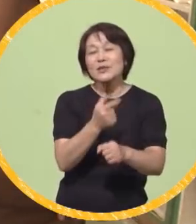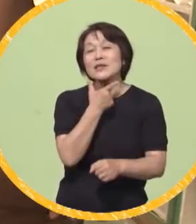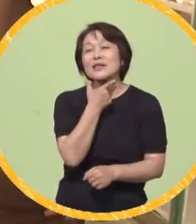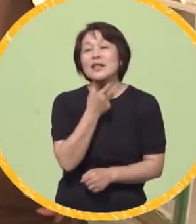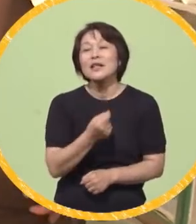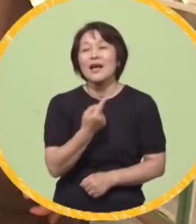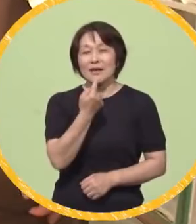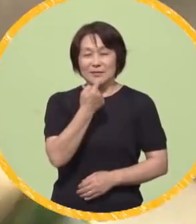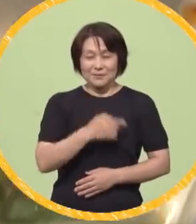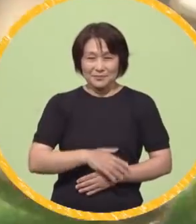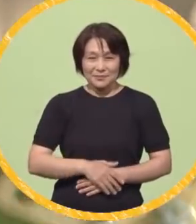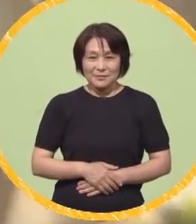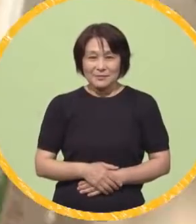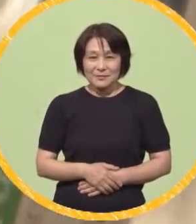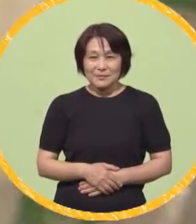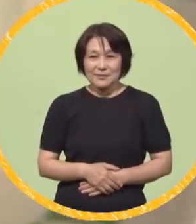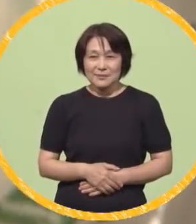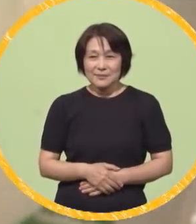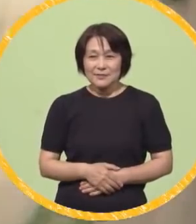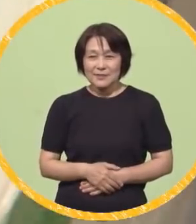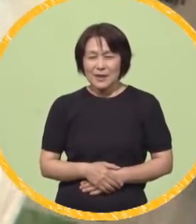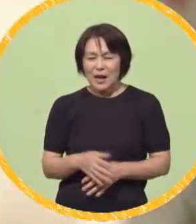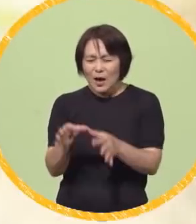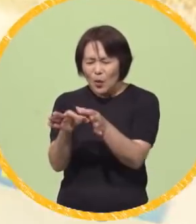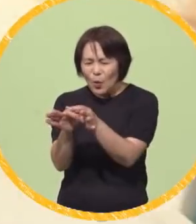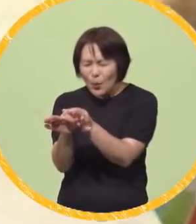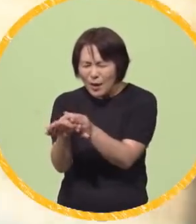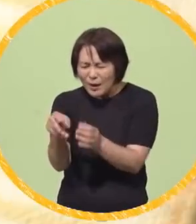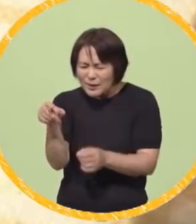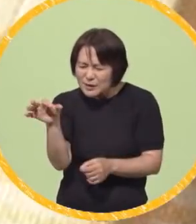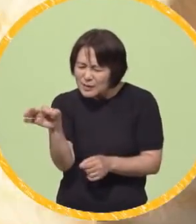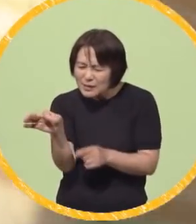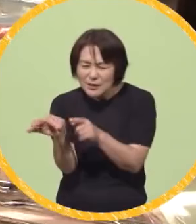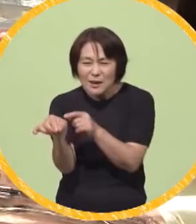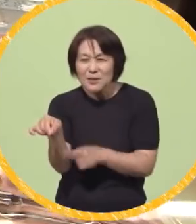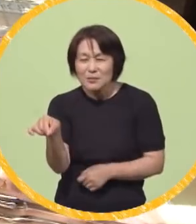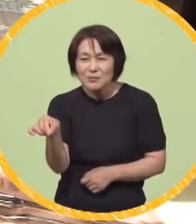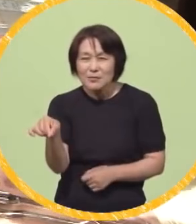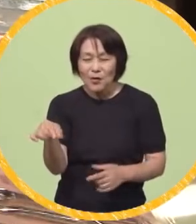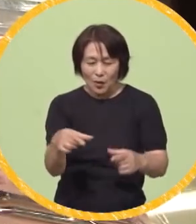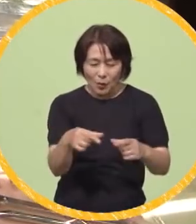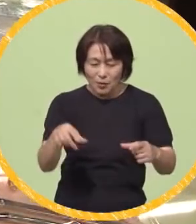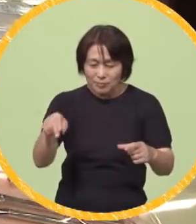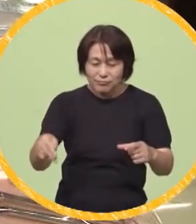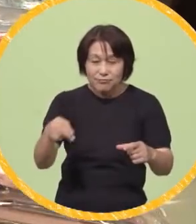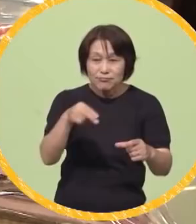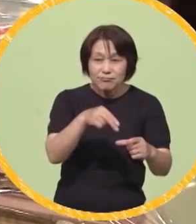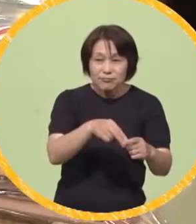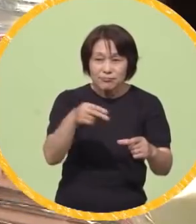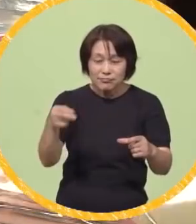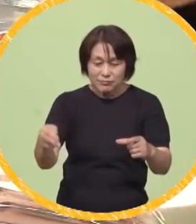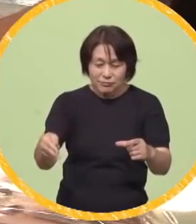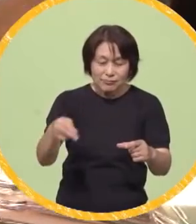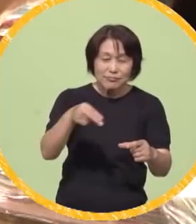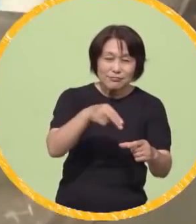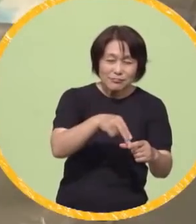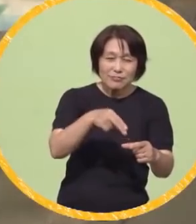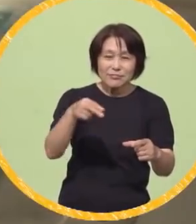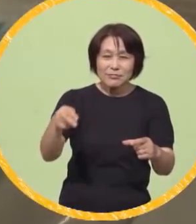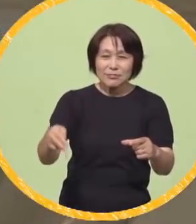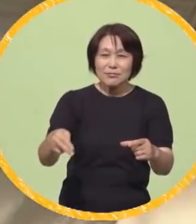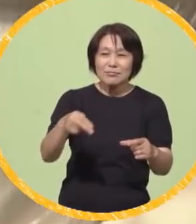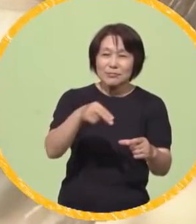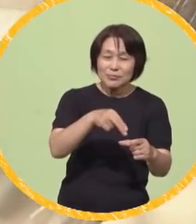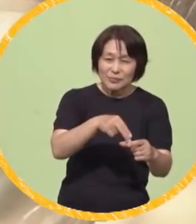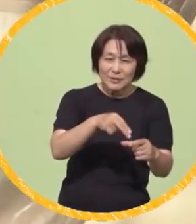作ってください。 うわこれ細かい作業 ですね。これね、 はい、ピンセットで、はいはいはい、糊をつけて